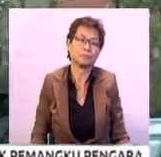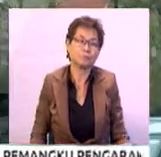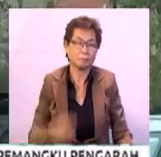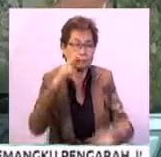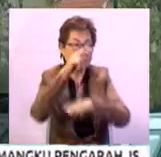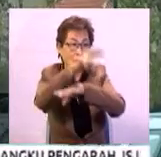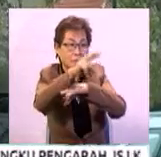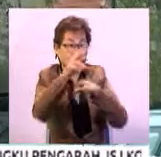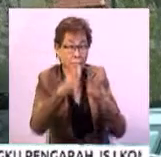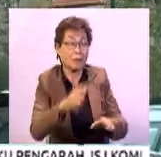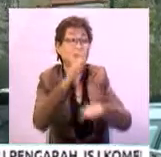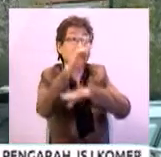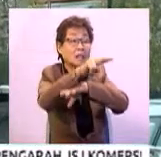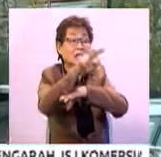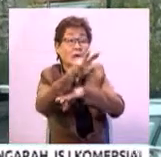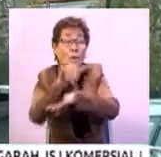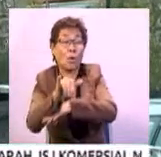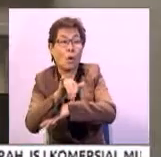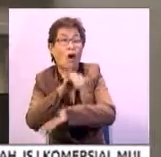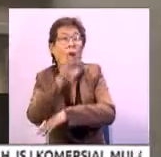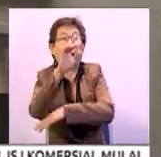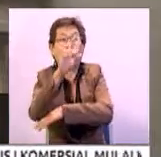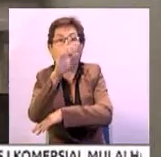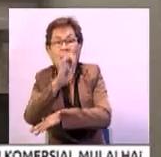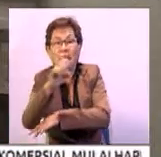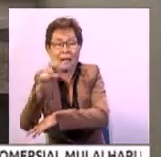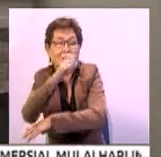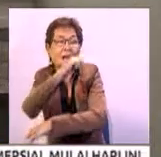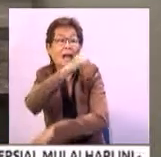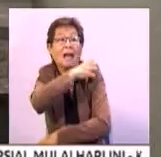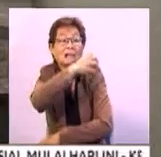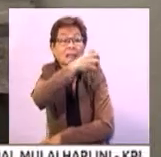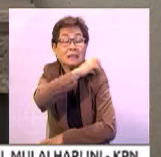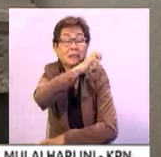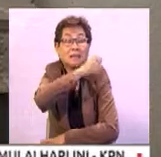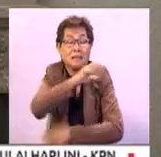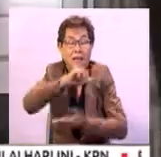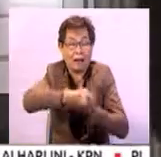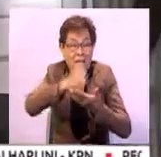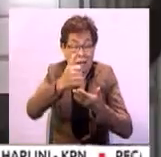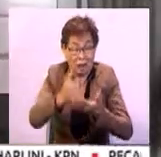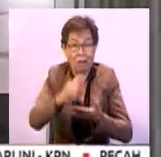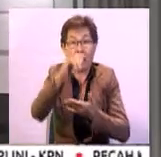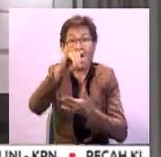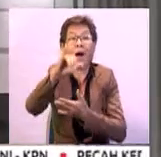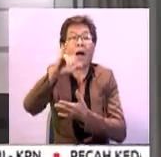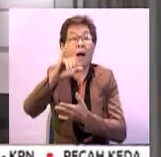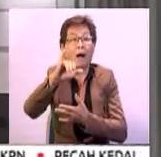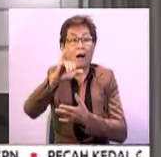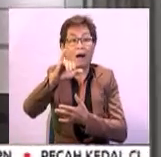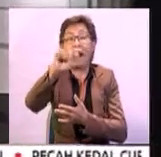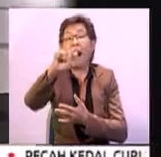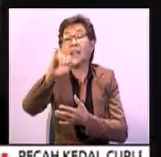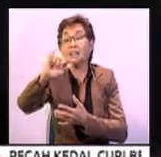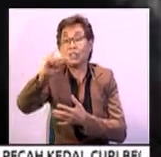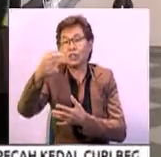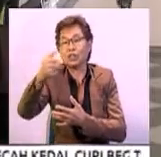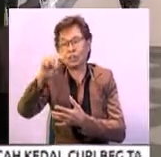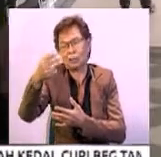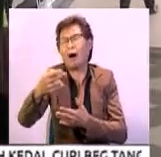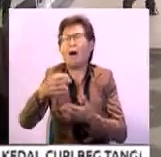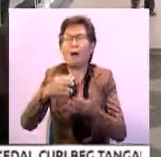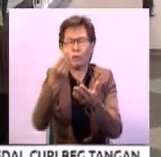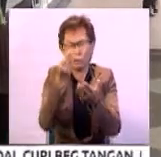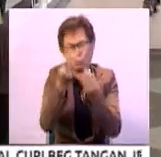Saksi ke-36 bekas eksekutif akaun kanan Ihsan Perdana Aisyah Ghazali mengesahkan jumlah tersebut telah dipindahkan